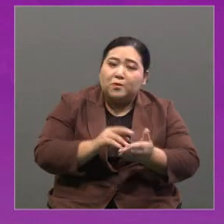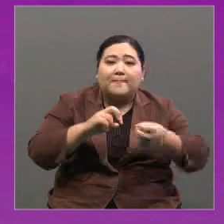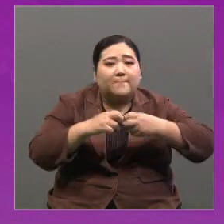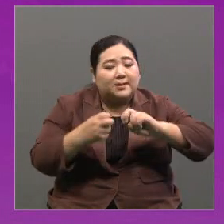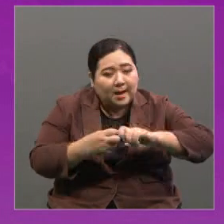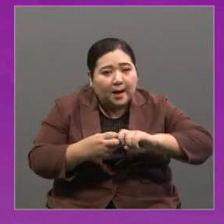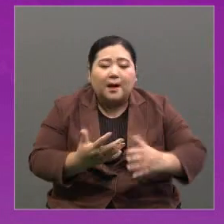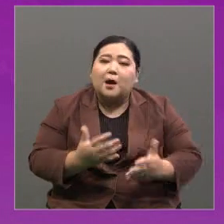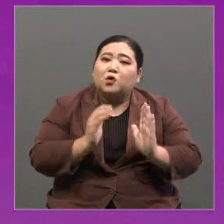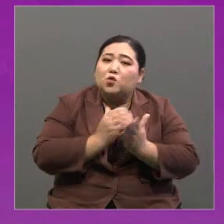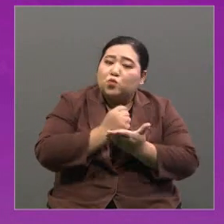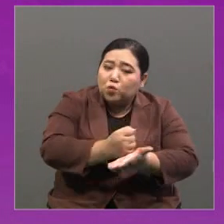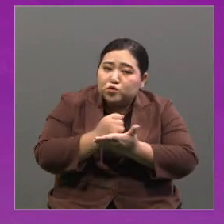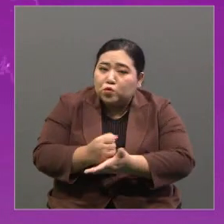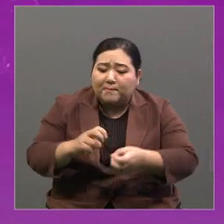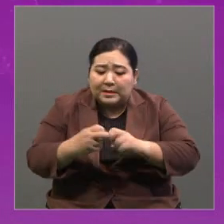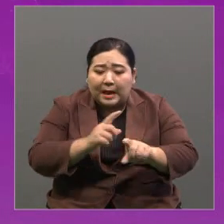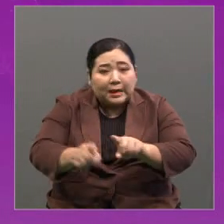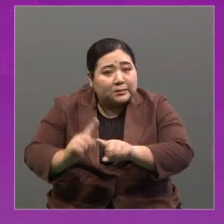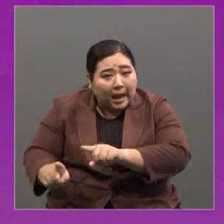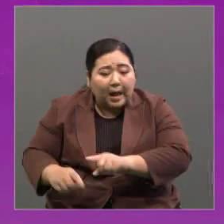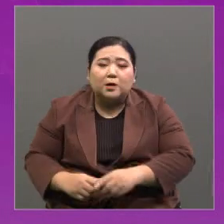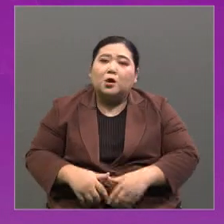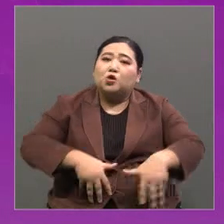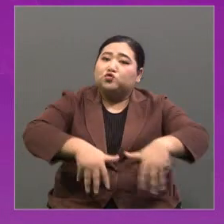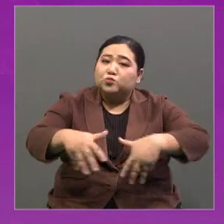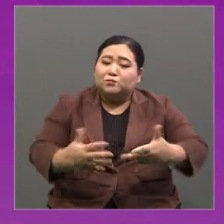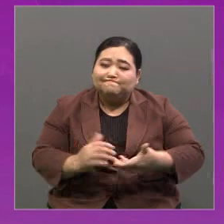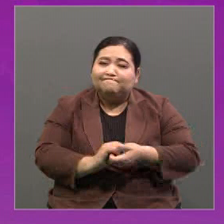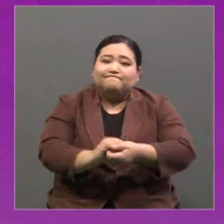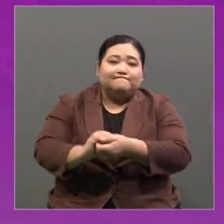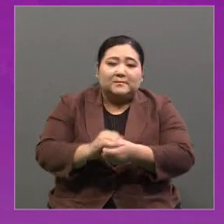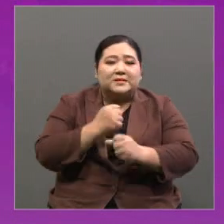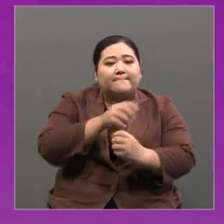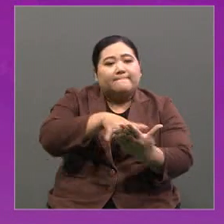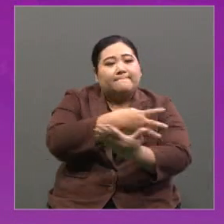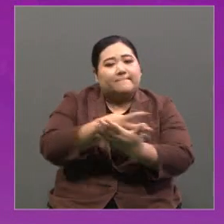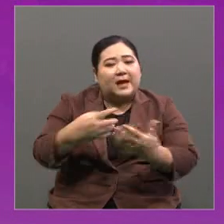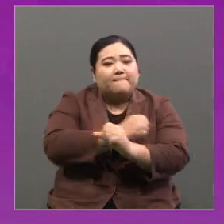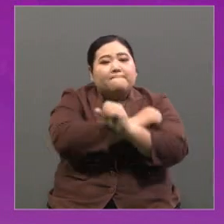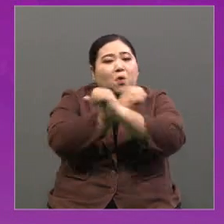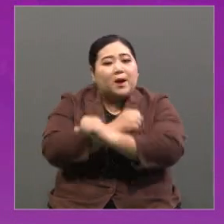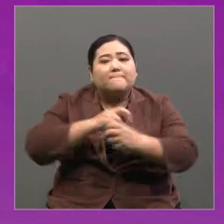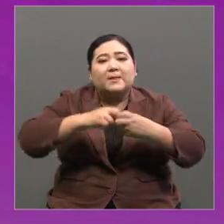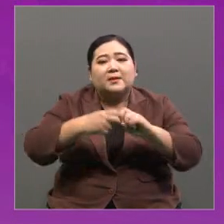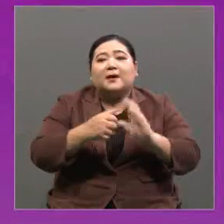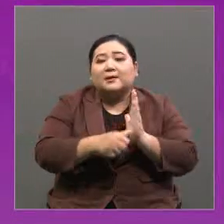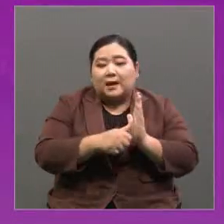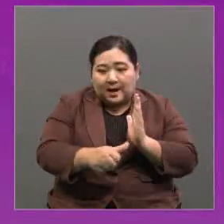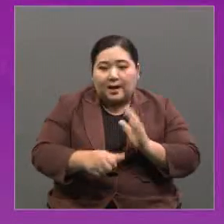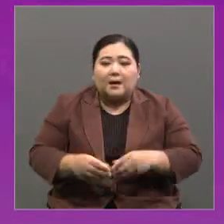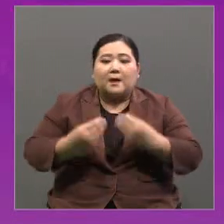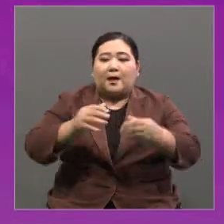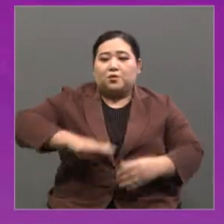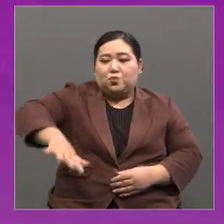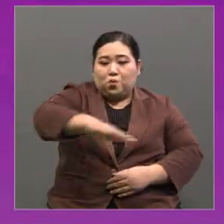การช่วยเหลือผู้ประสบปัญหาการกระตุ้นให้ชุมชนร่วมกันจัดทำแผนป้องกันและแก้ไขปัญหาโดยเปิดให้